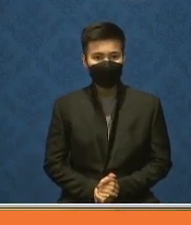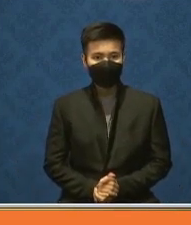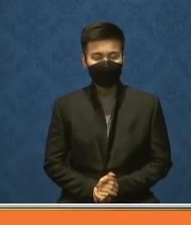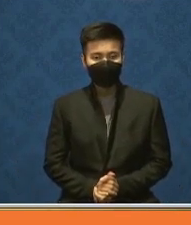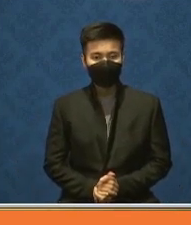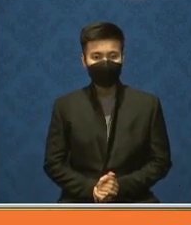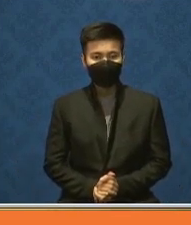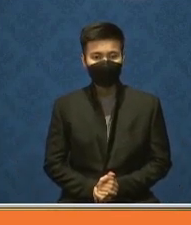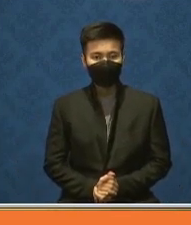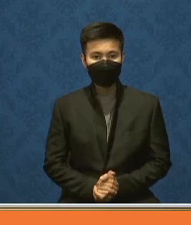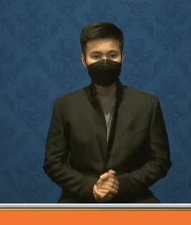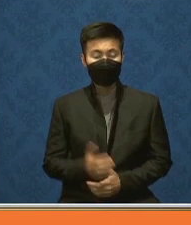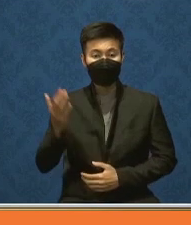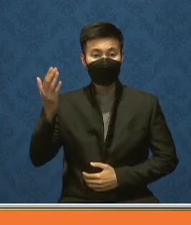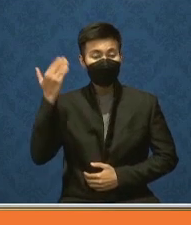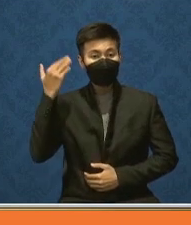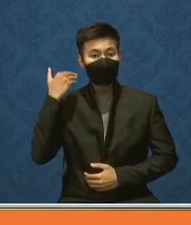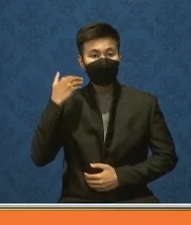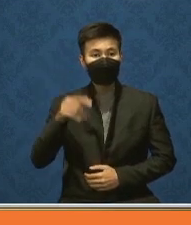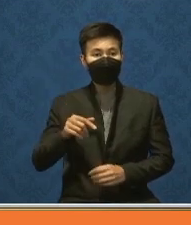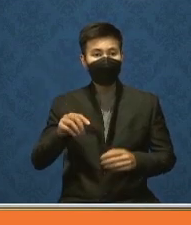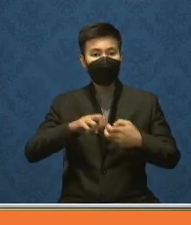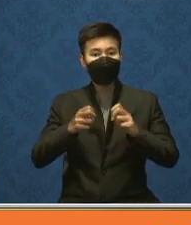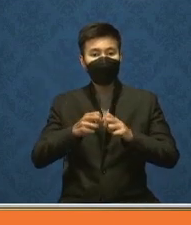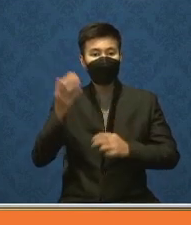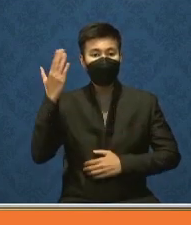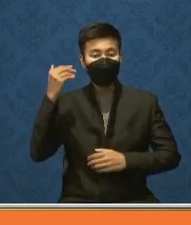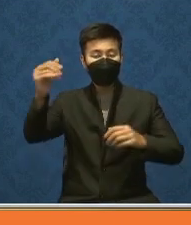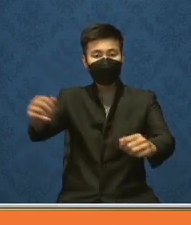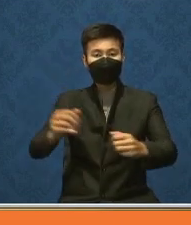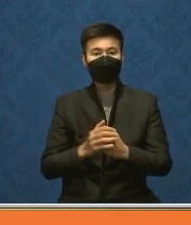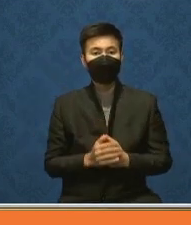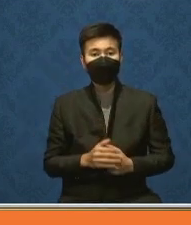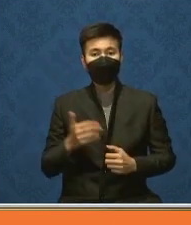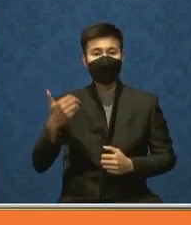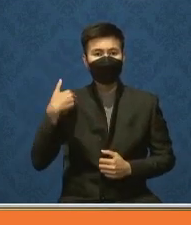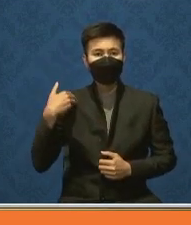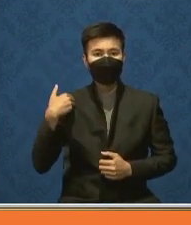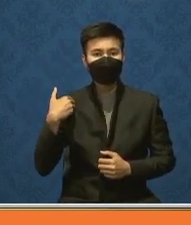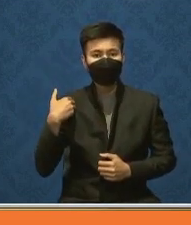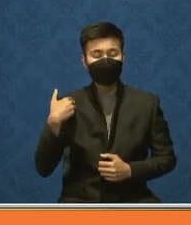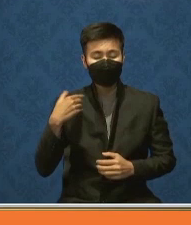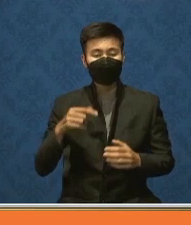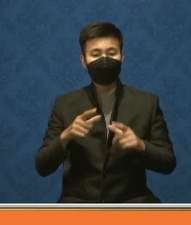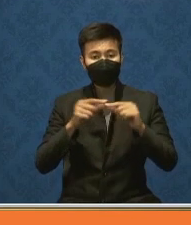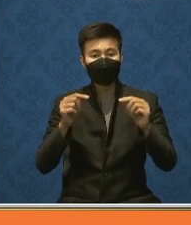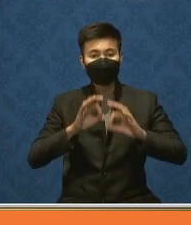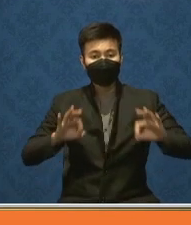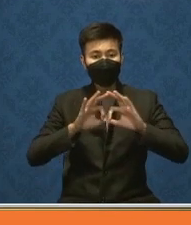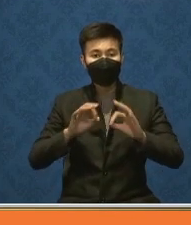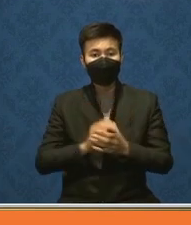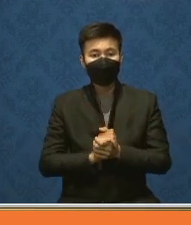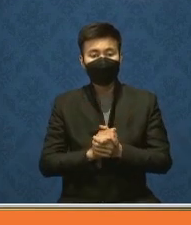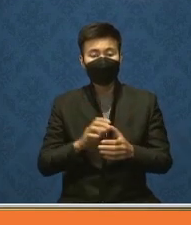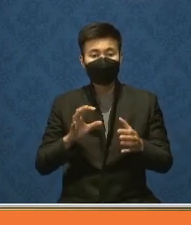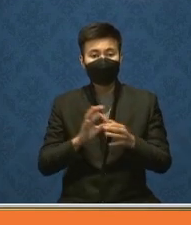ทุกคนตกหล่นเหมือนที่เห็นแล้วในช่วงวิกฤตที่ผ่านมานี่ครับแต่จริงๆเนี่ยมันมีอีกนัยยะหนึ่งที่สำคัญครับ